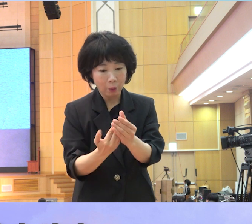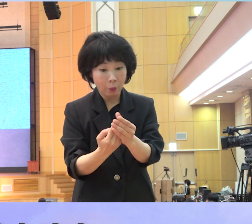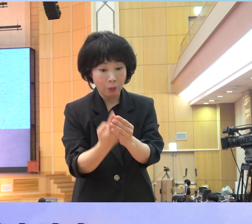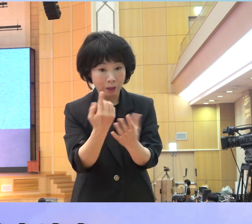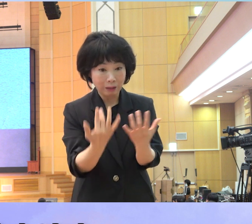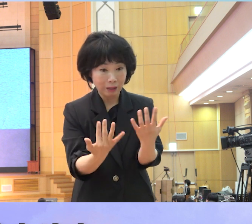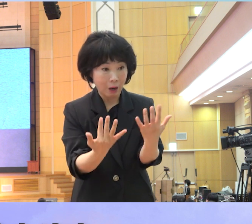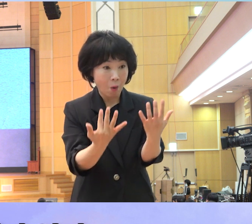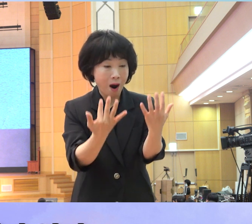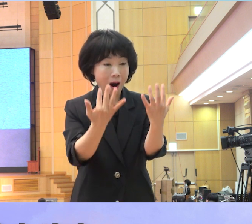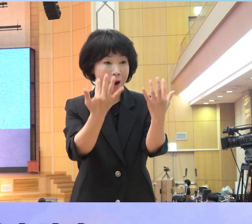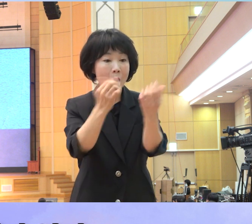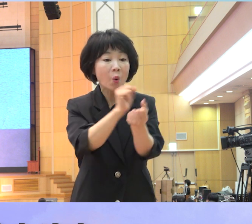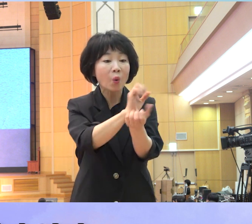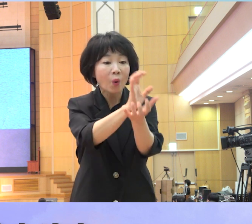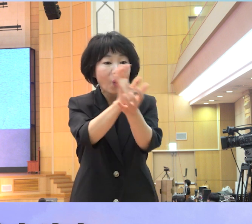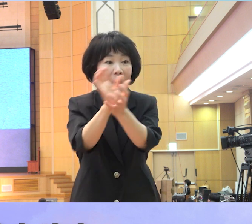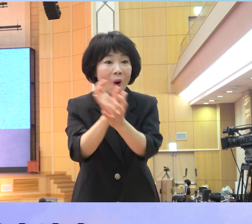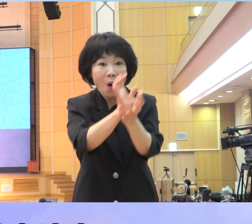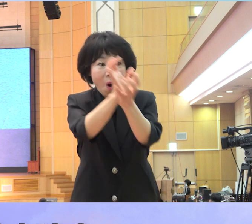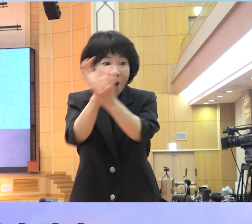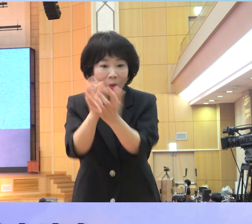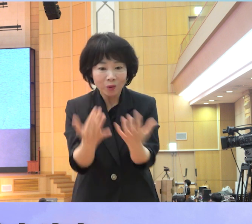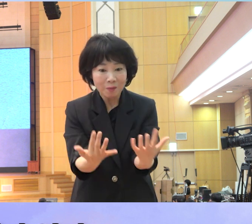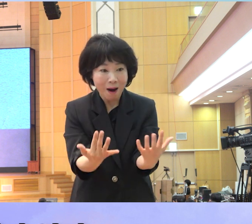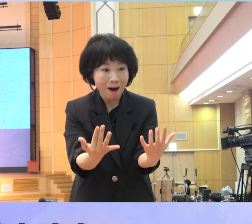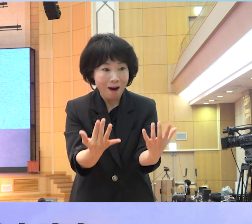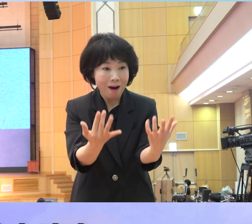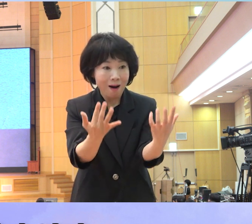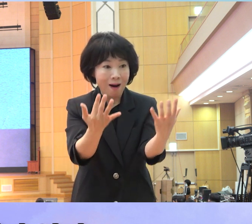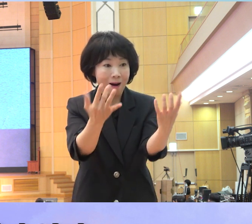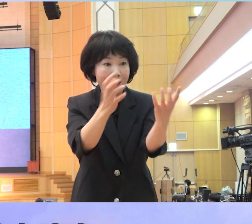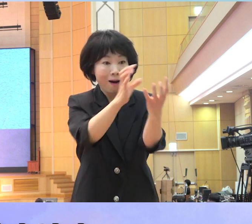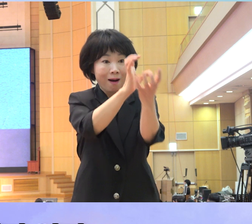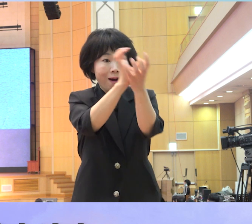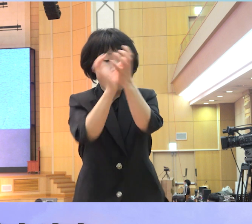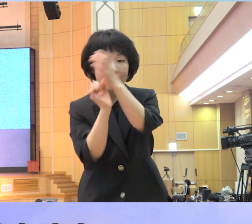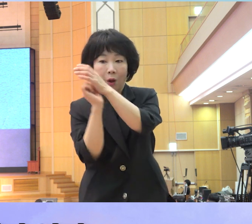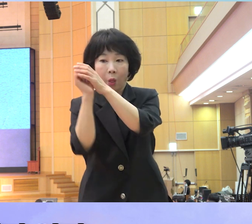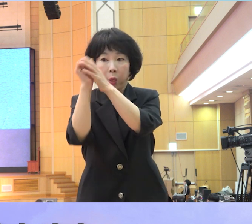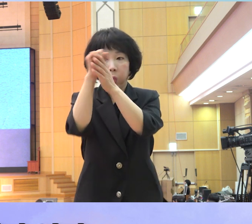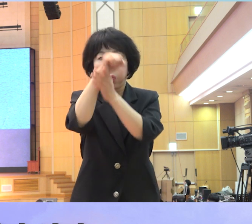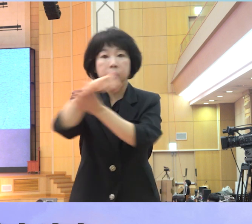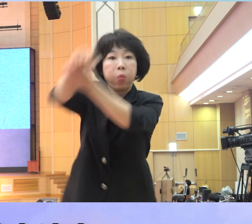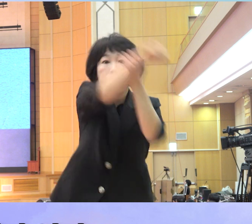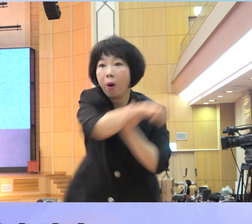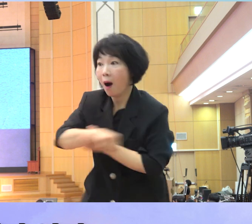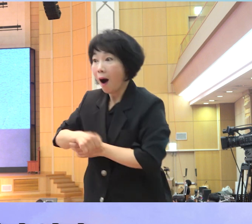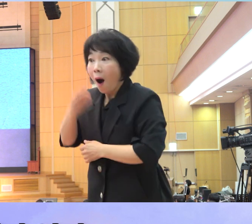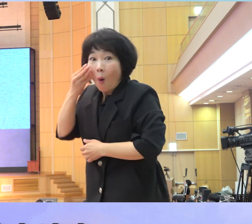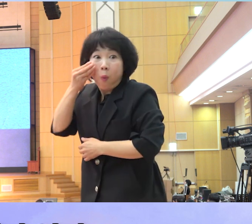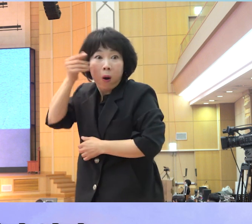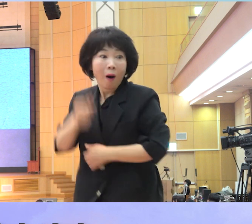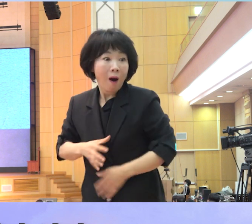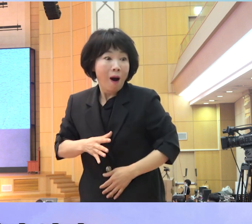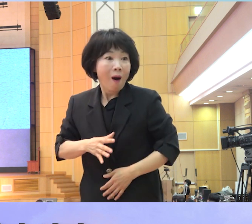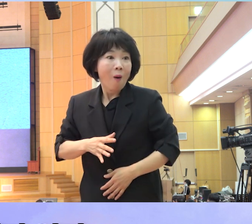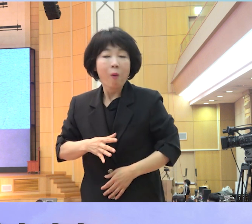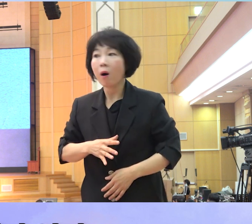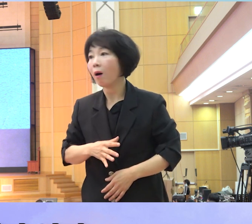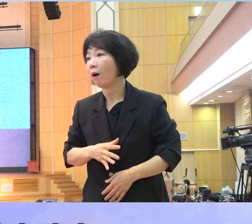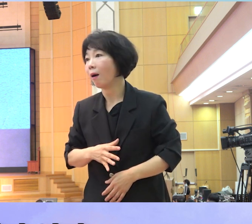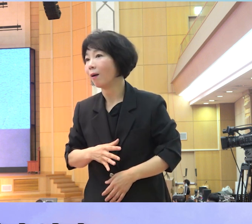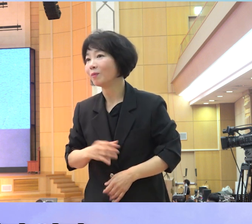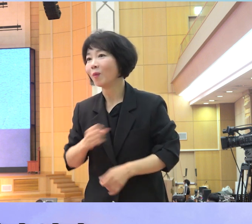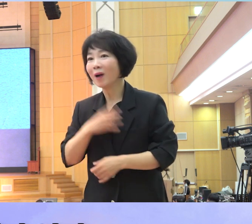좁쌀만한 동그란 모양이 생겨요. 그게 막 커지면서 초록 색깔 토마토가 되고요. 그리고